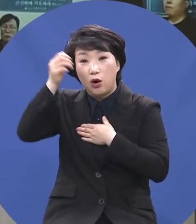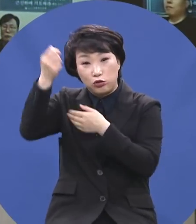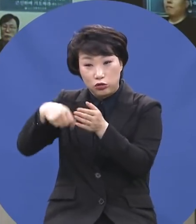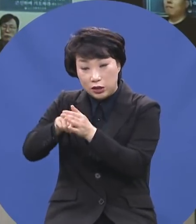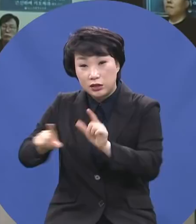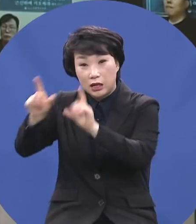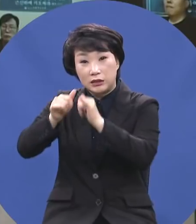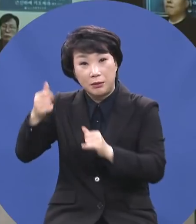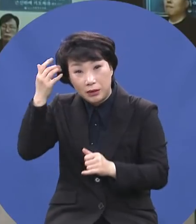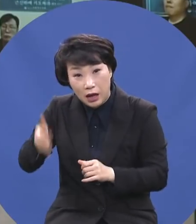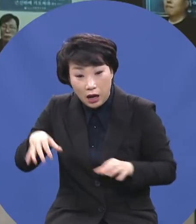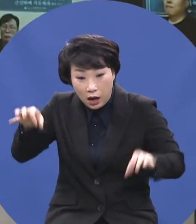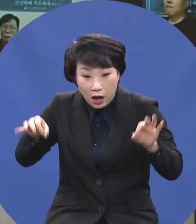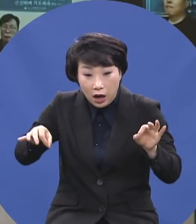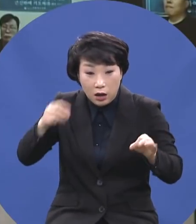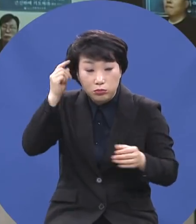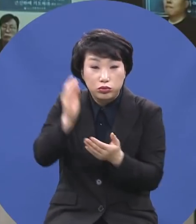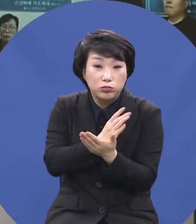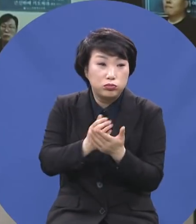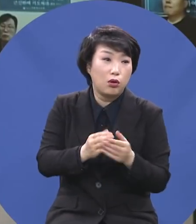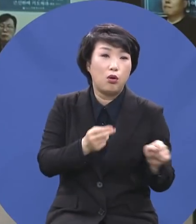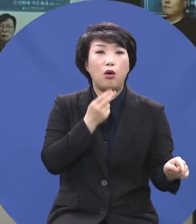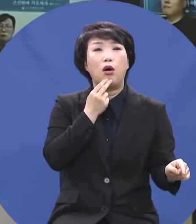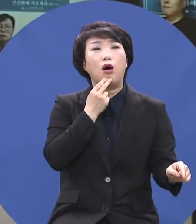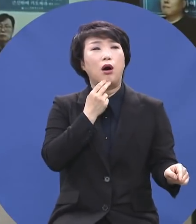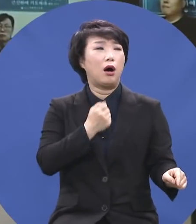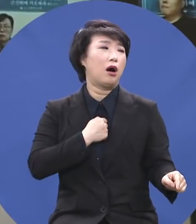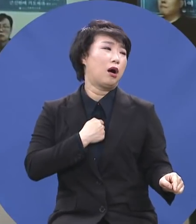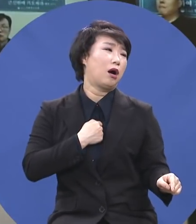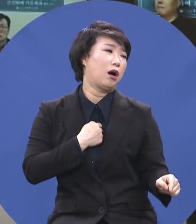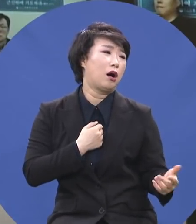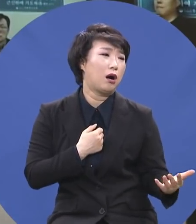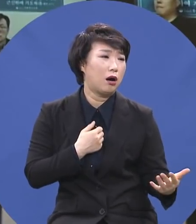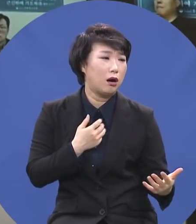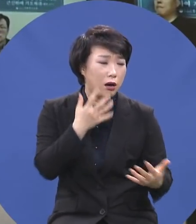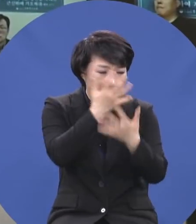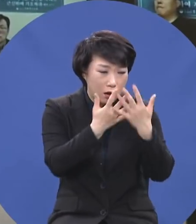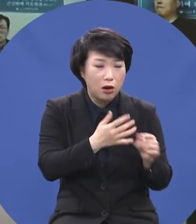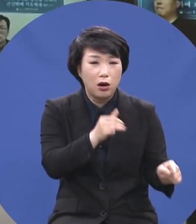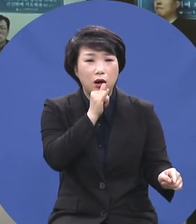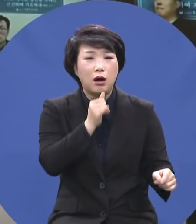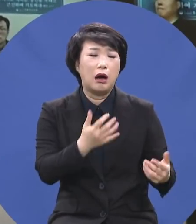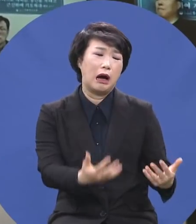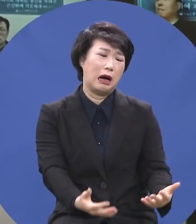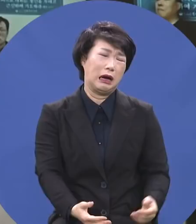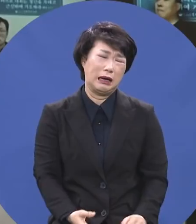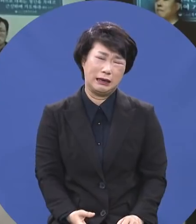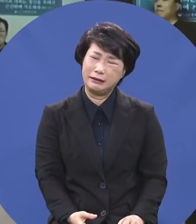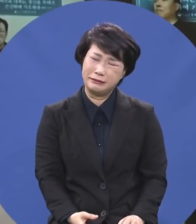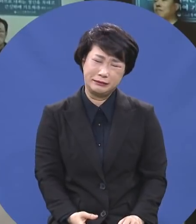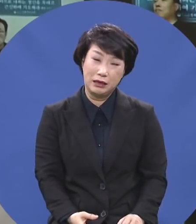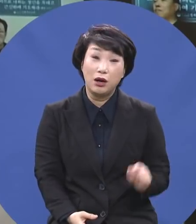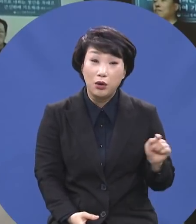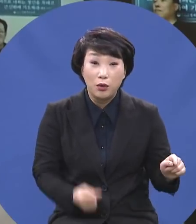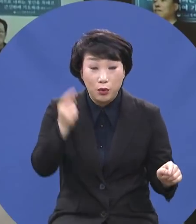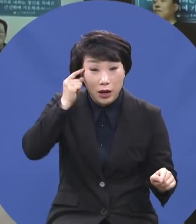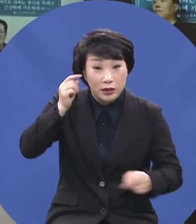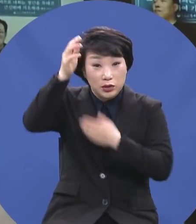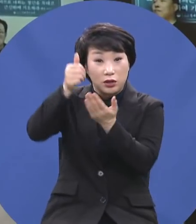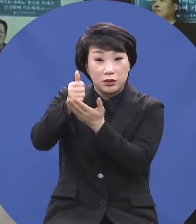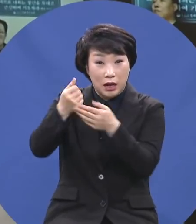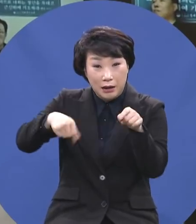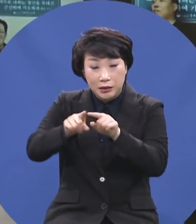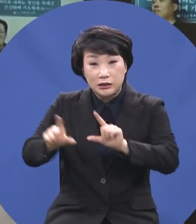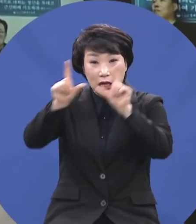위해 사는 사람인지 이 분별을 못하나? 이 분별을 못하냐? 왜? 성령으로 살아보지 못한